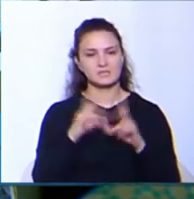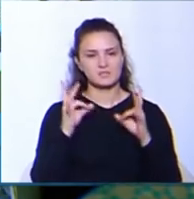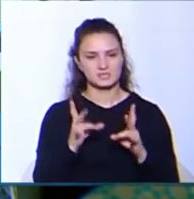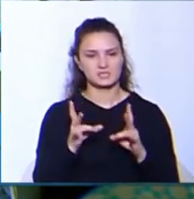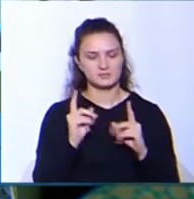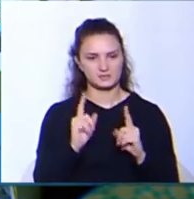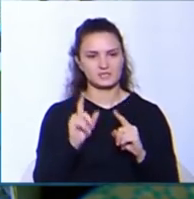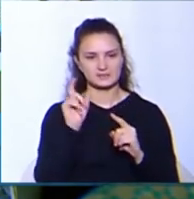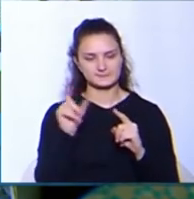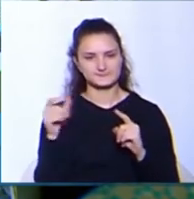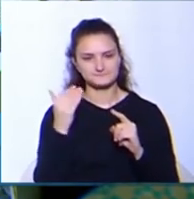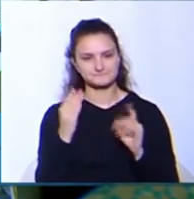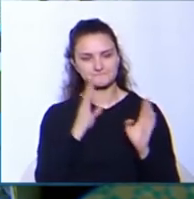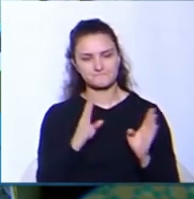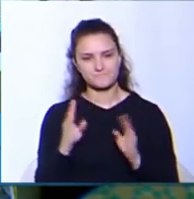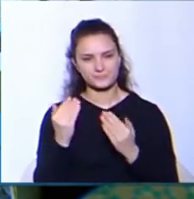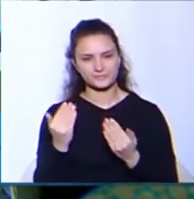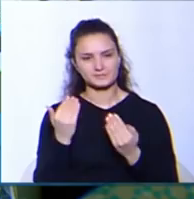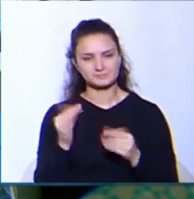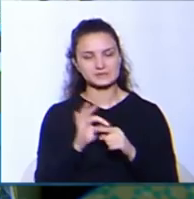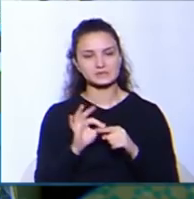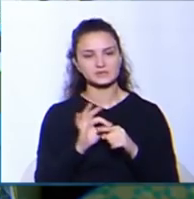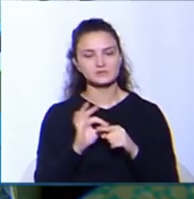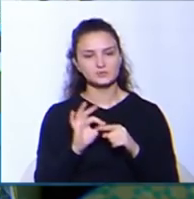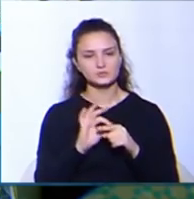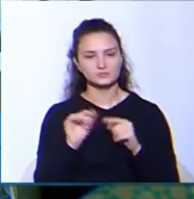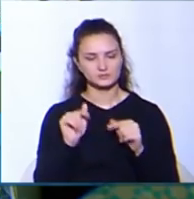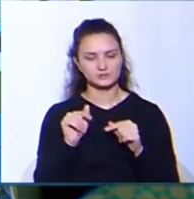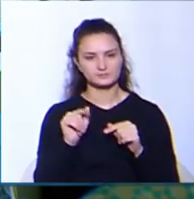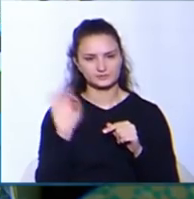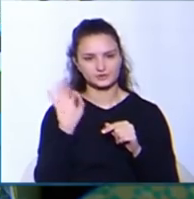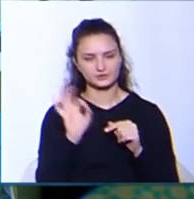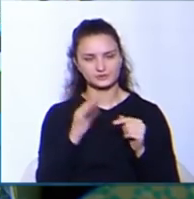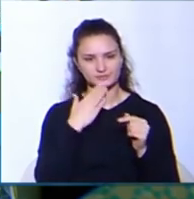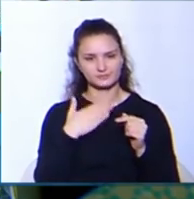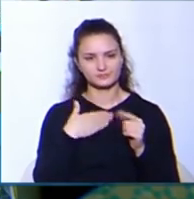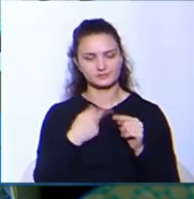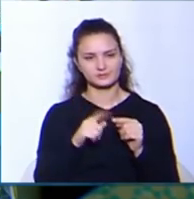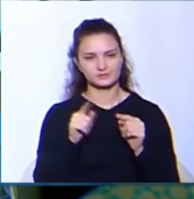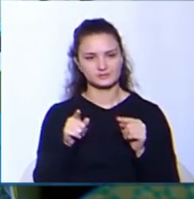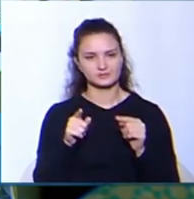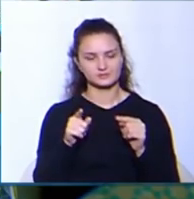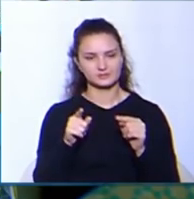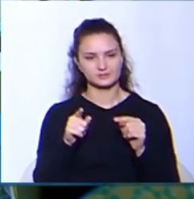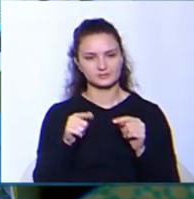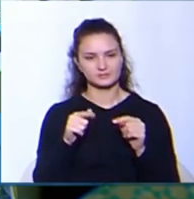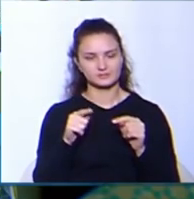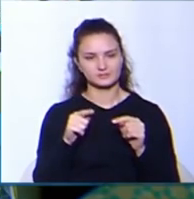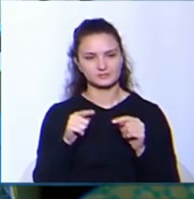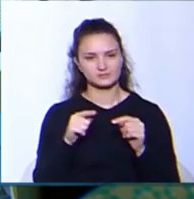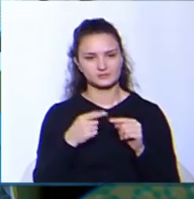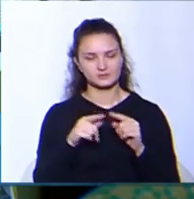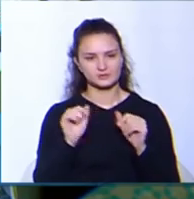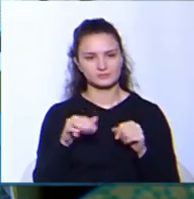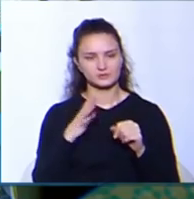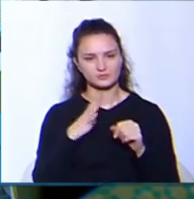დამაზიანებლად მოქმედებენ ადამიანის ქცევაზე, მის ნერვულ სისტემაზე, აი სწორედ ხშირია ხოლმე გულყრითი აქტივობა, რომელიც